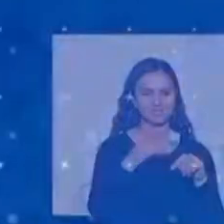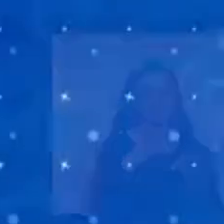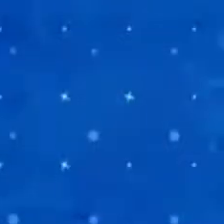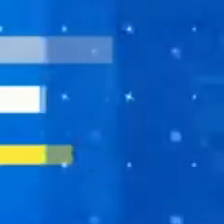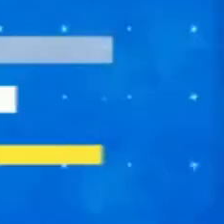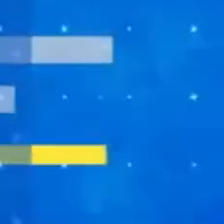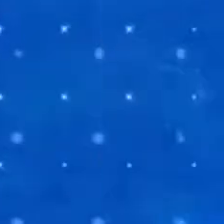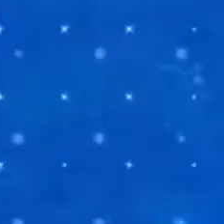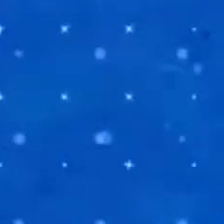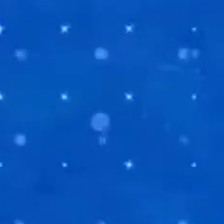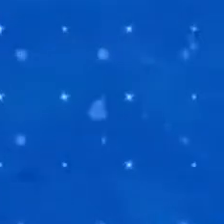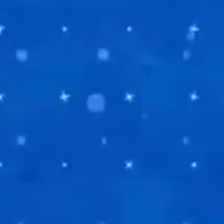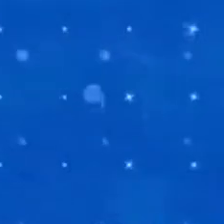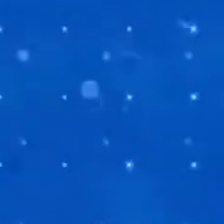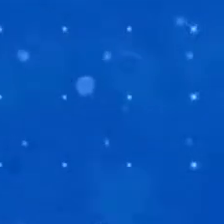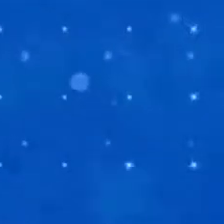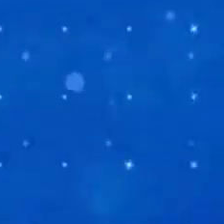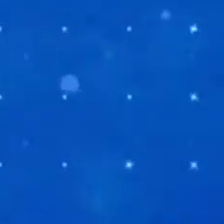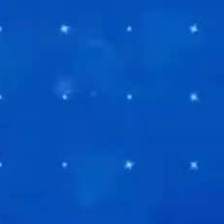წევრი.